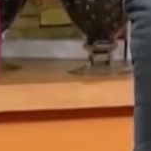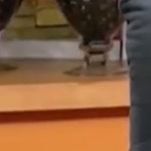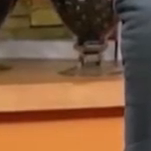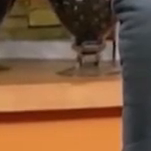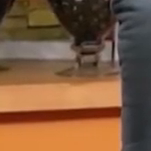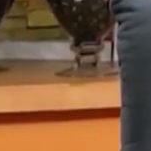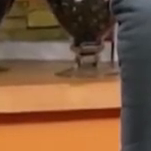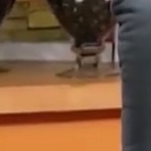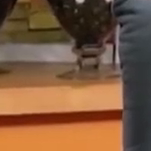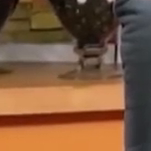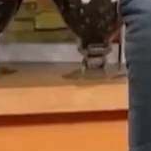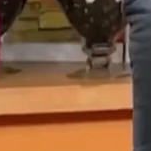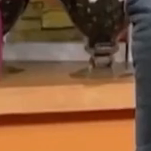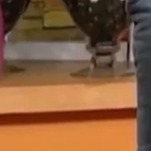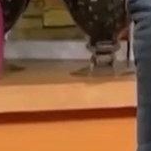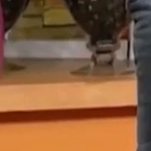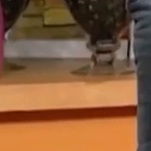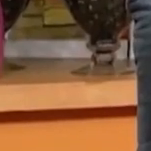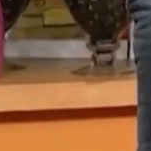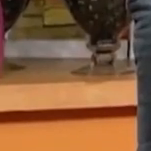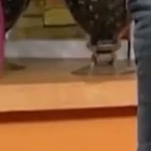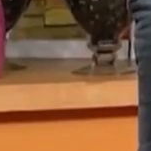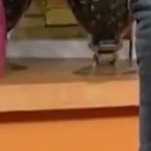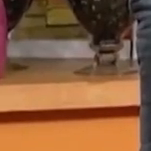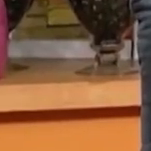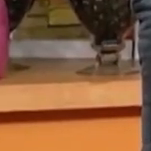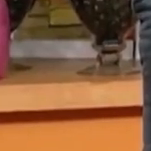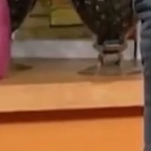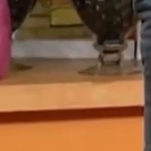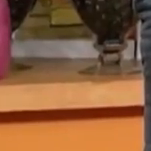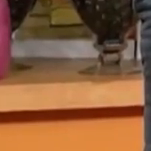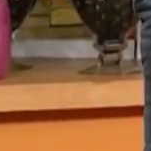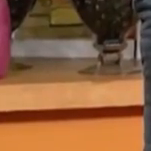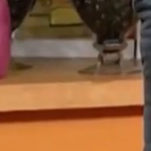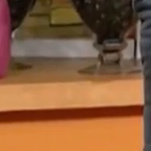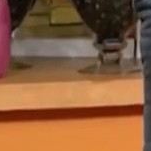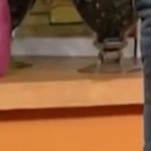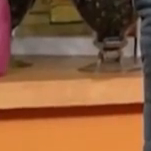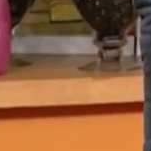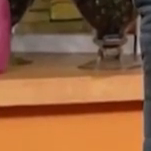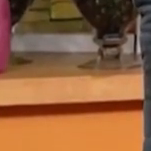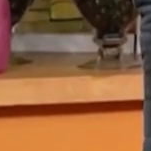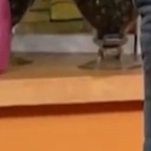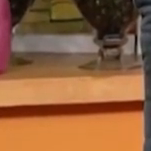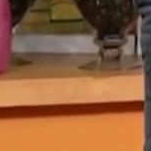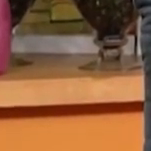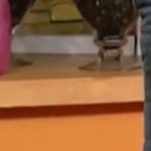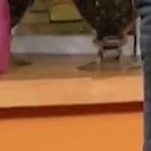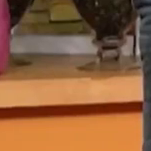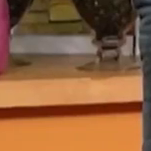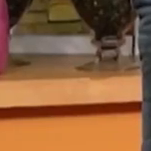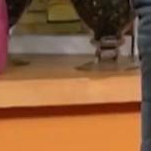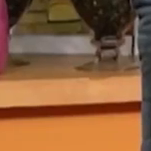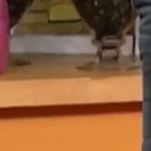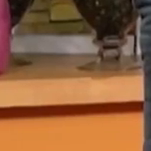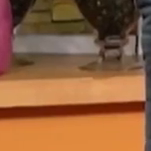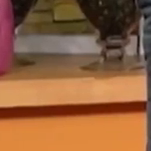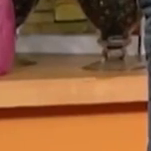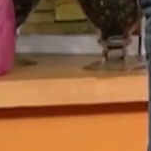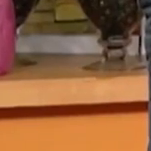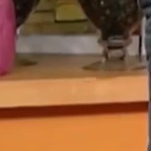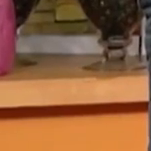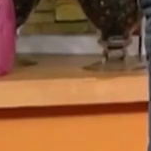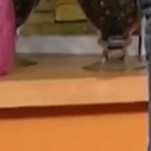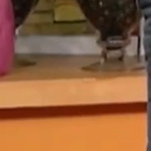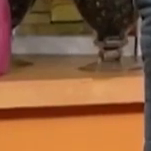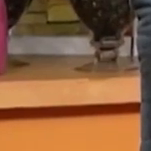Igan, mauna ka sa mga balita. Panoorin ang unang balita sa unang hirit at iba pang award-winning news ka sa youtube.com/GMA News.